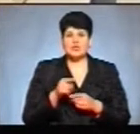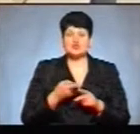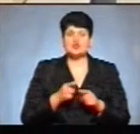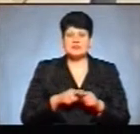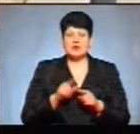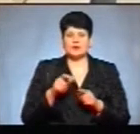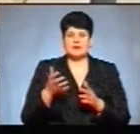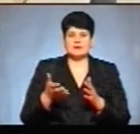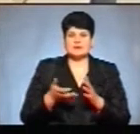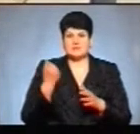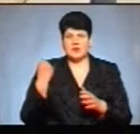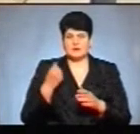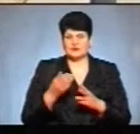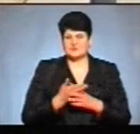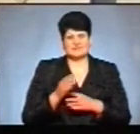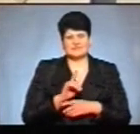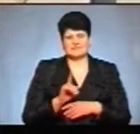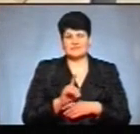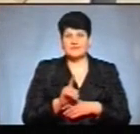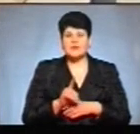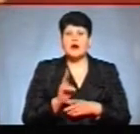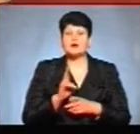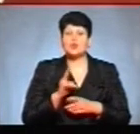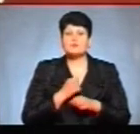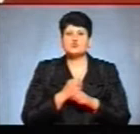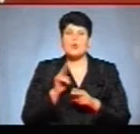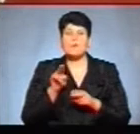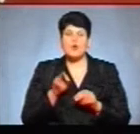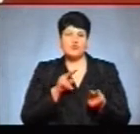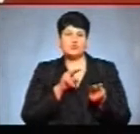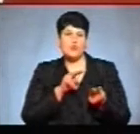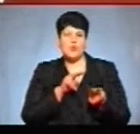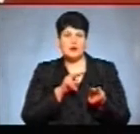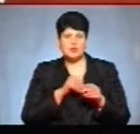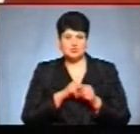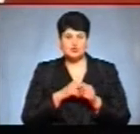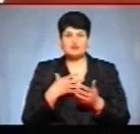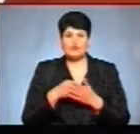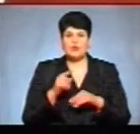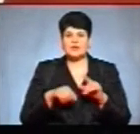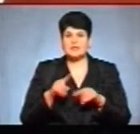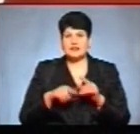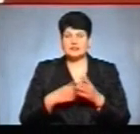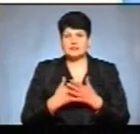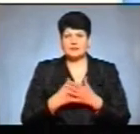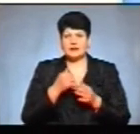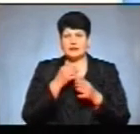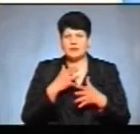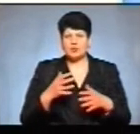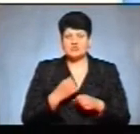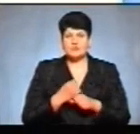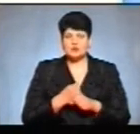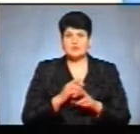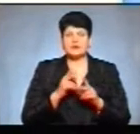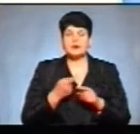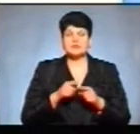людей субсидій, я б не став. А ті, хто працює по догляду, тобто доглядає своїх рідних, припустимо, і не може працювати? Як